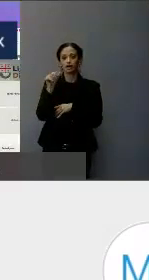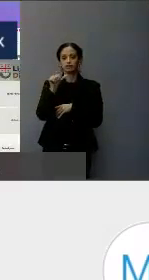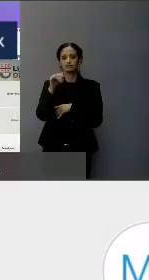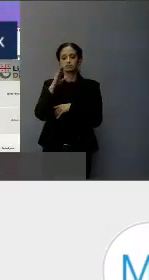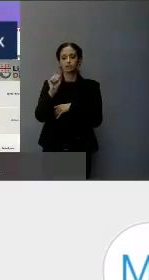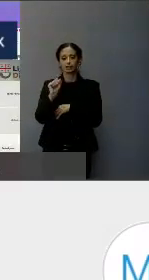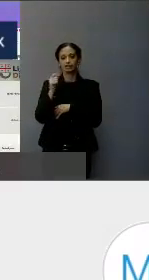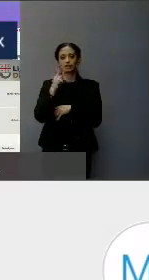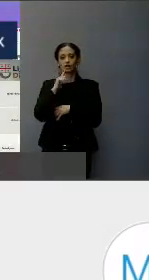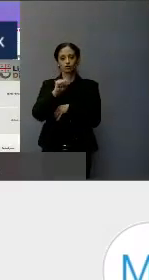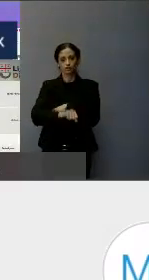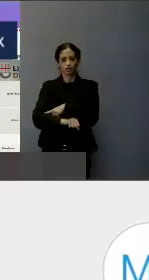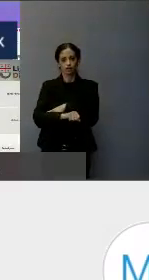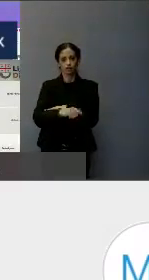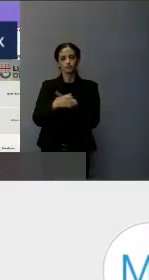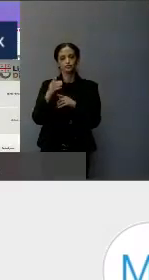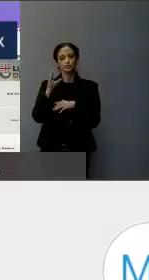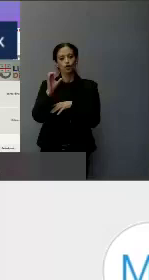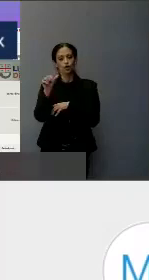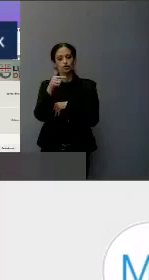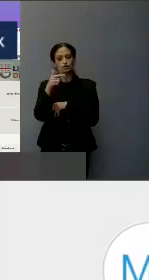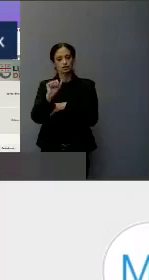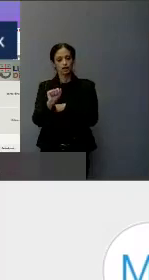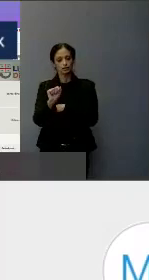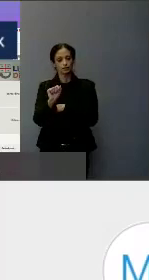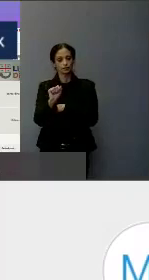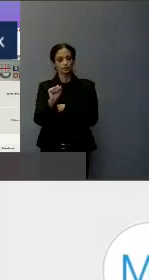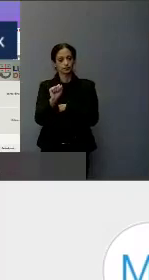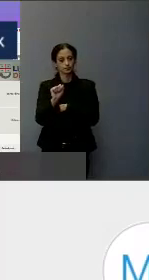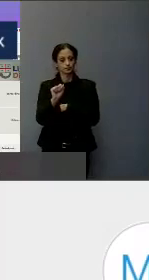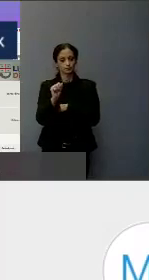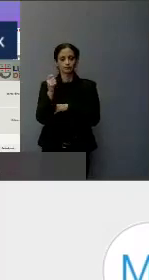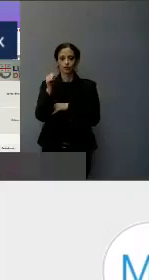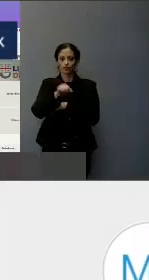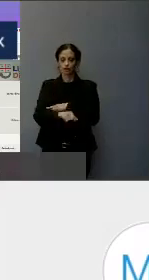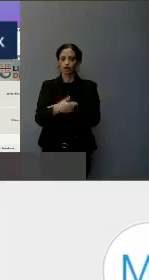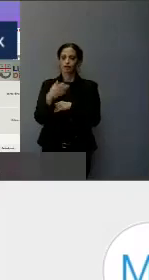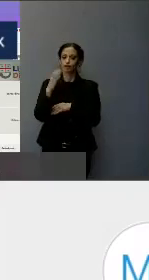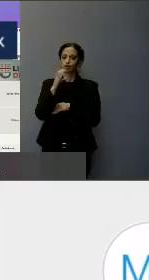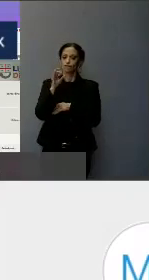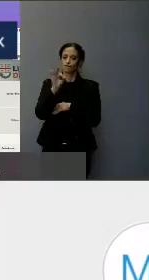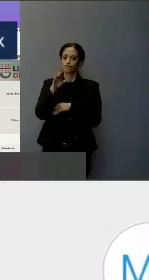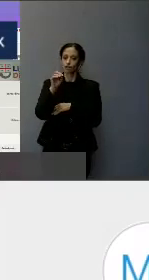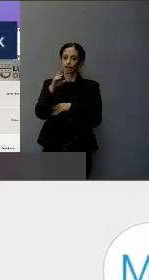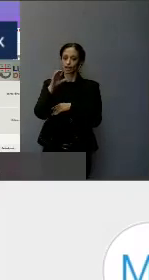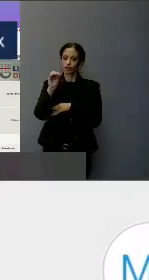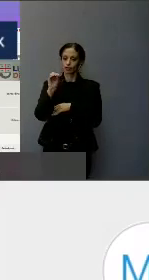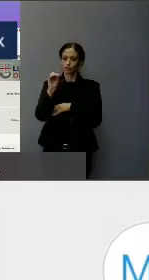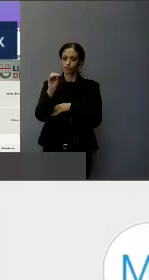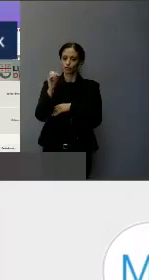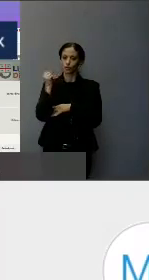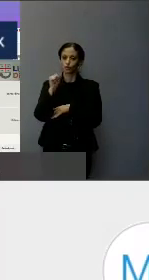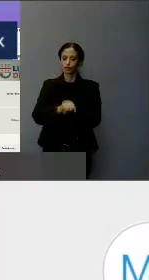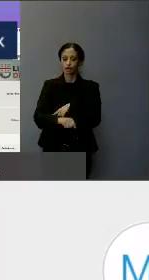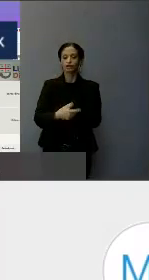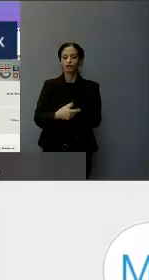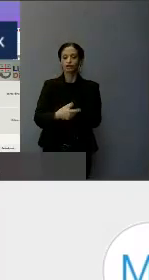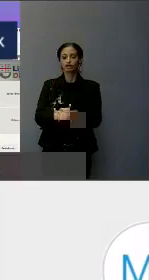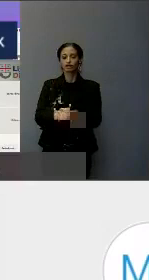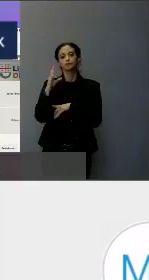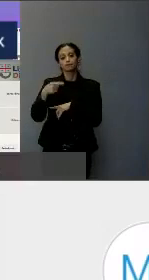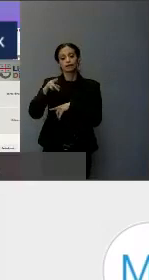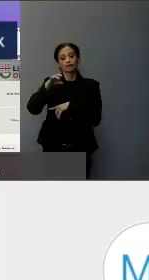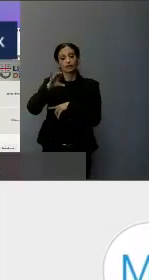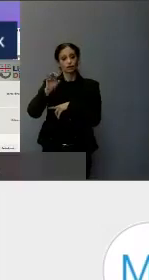contrario gliele costa il consigliere ferrero contrario filiere